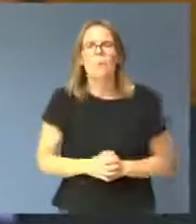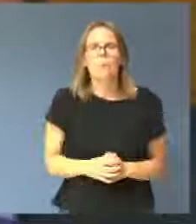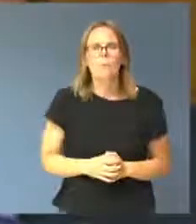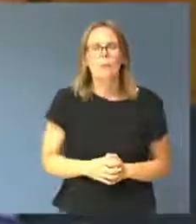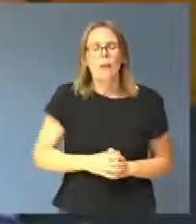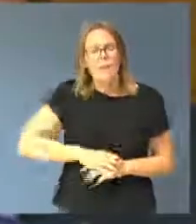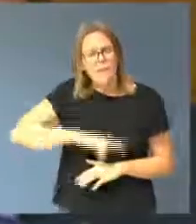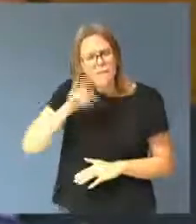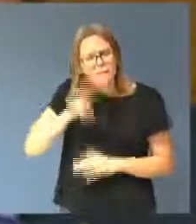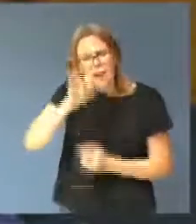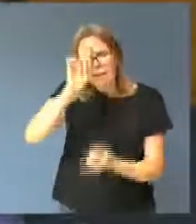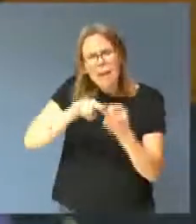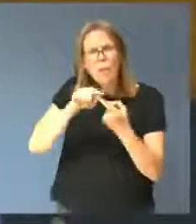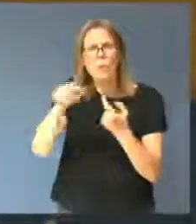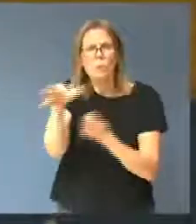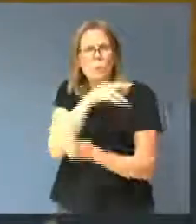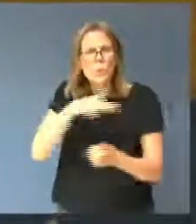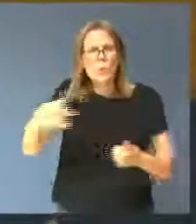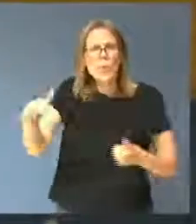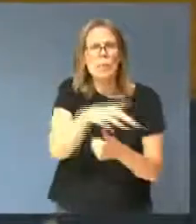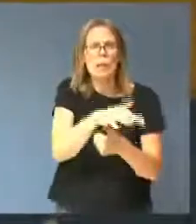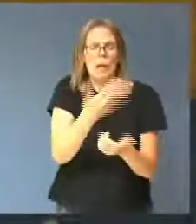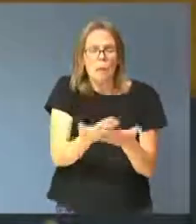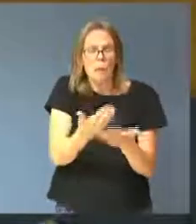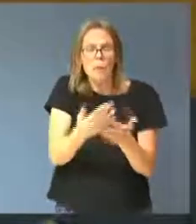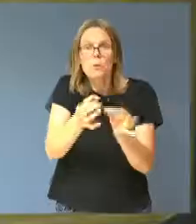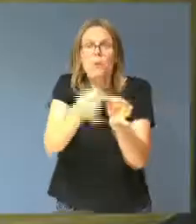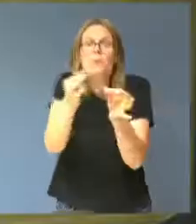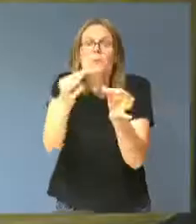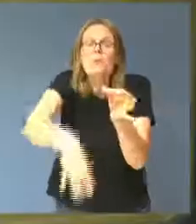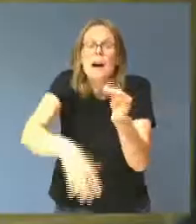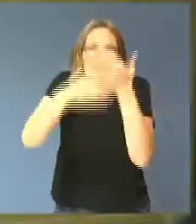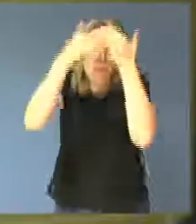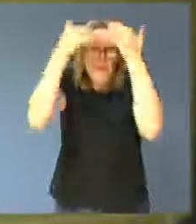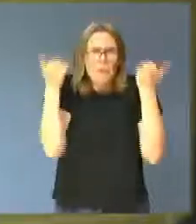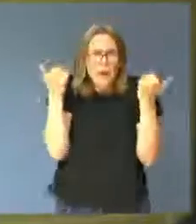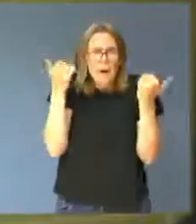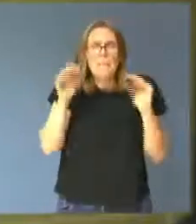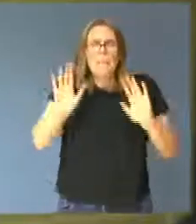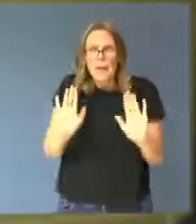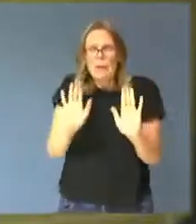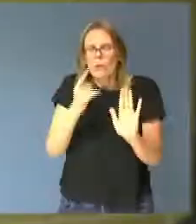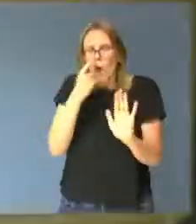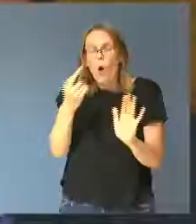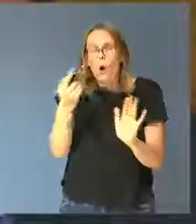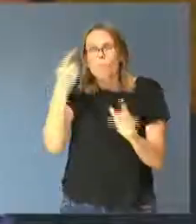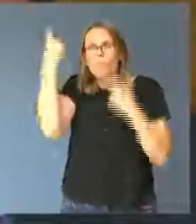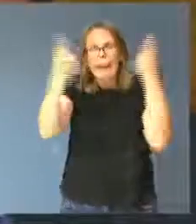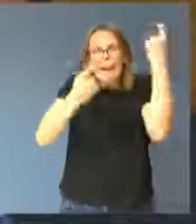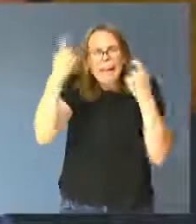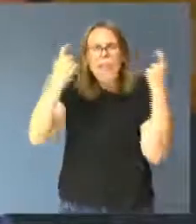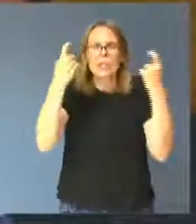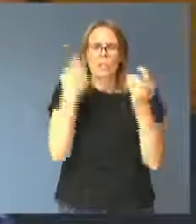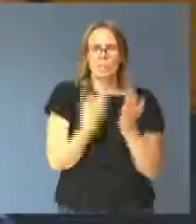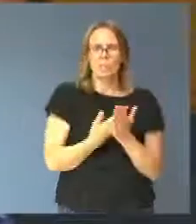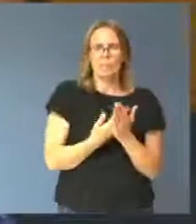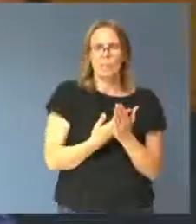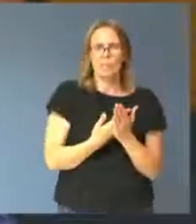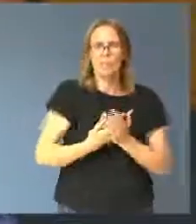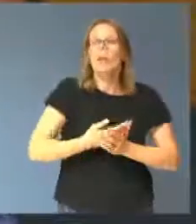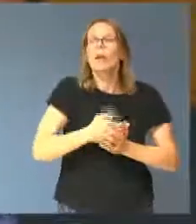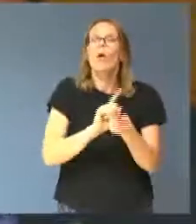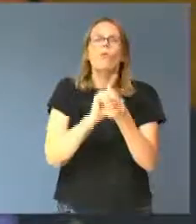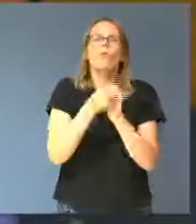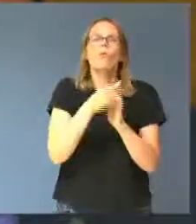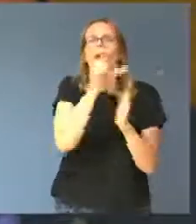sujet de société. Moi, je n'ai pas les conclusions à ce débat, mais je demande juste qu'on ouvre le débat. Et puis la légalisation. Ce n'est pas comme je l'ai